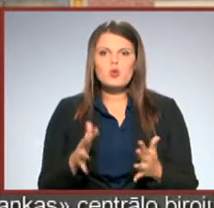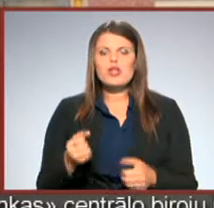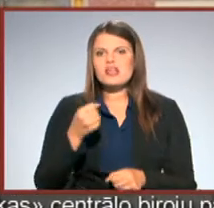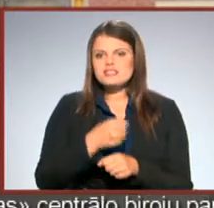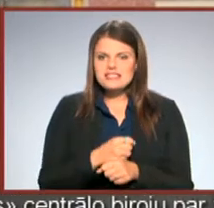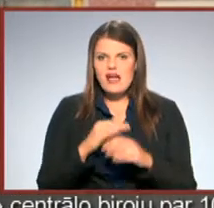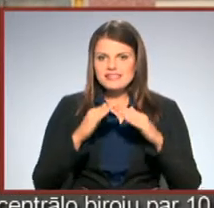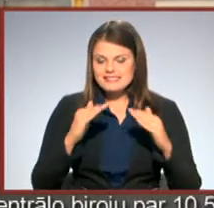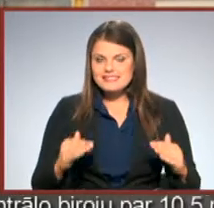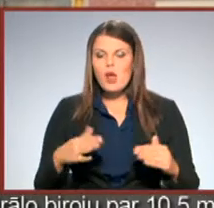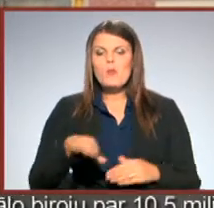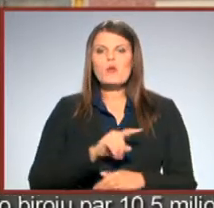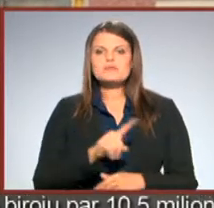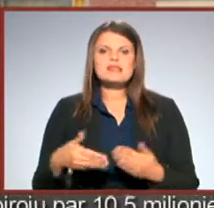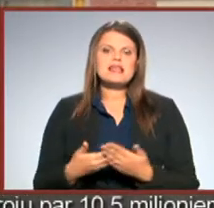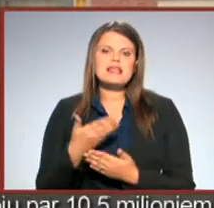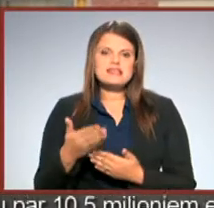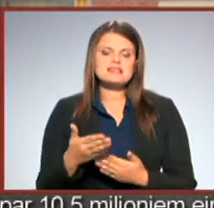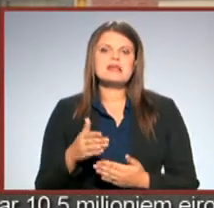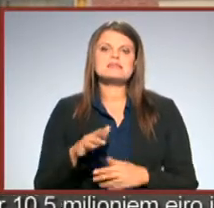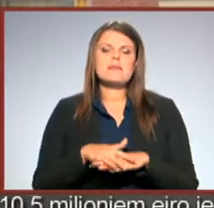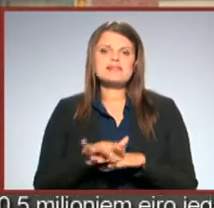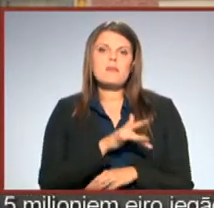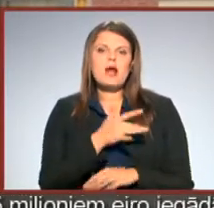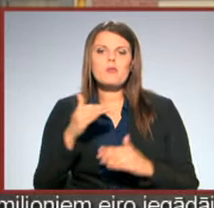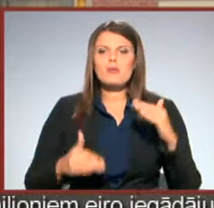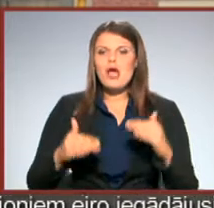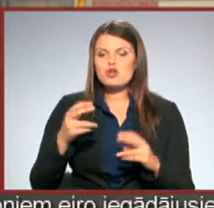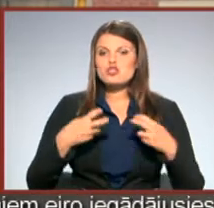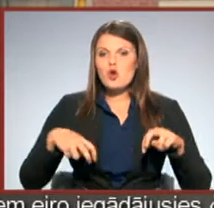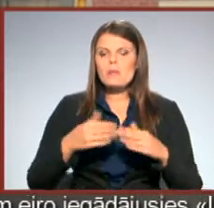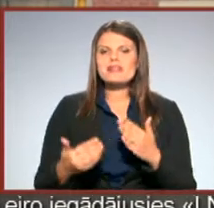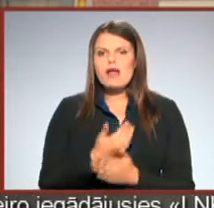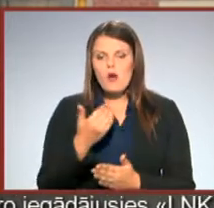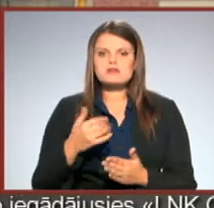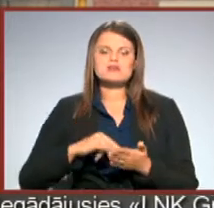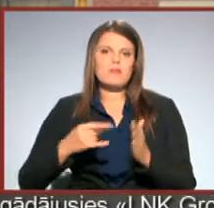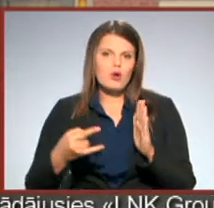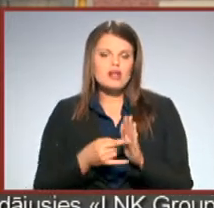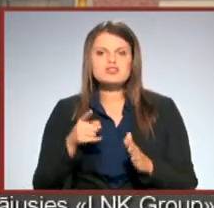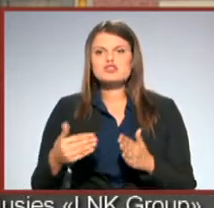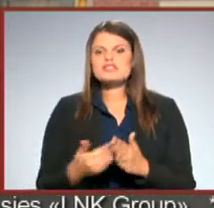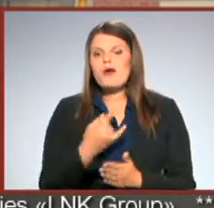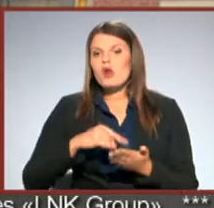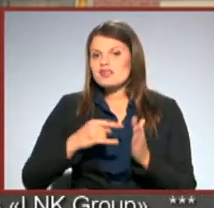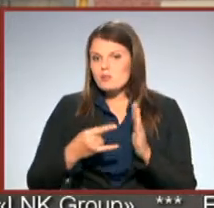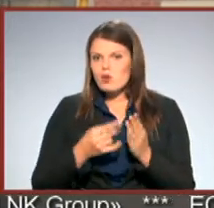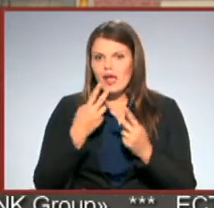rajona katlumājā mums ir iesniegts sabiedrisko pakalpojumu regulēšanas komisijā jauns tarifa projekts. Šis jaunais projekts